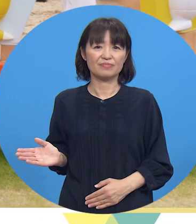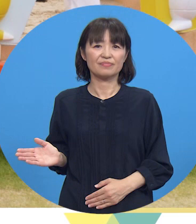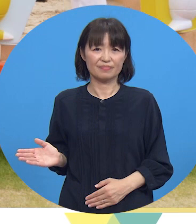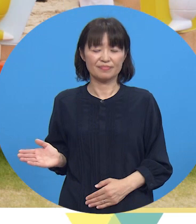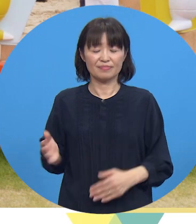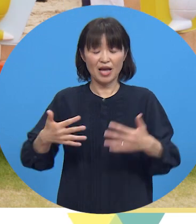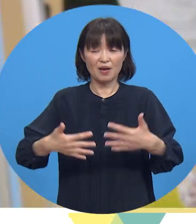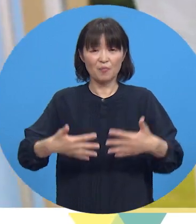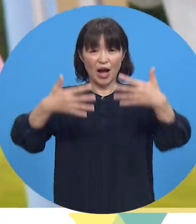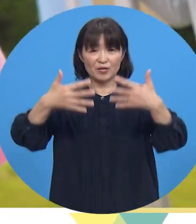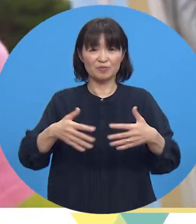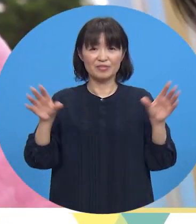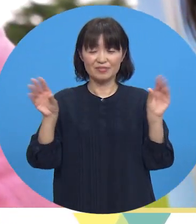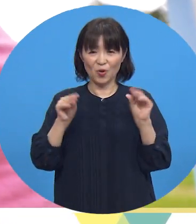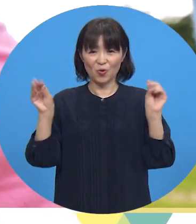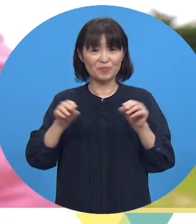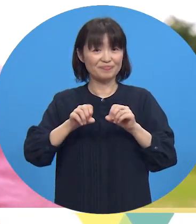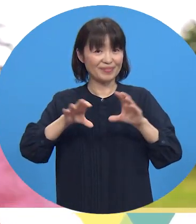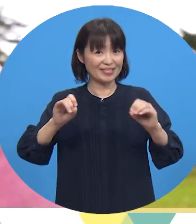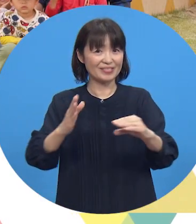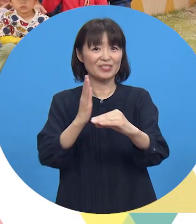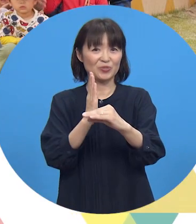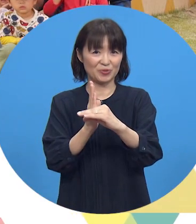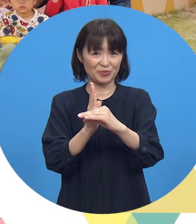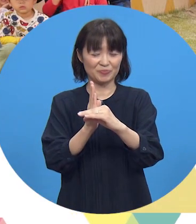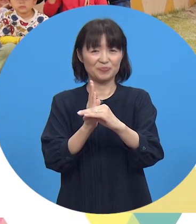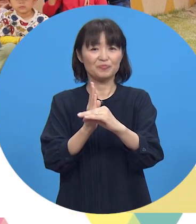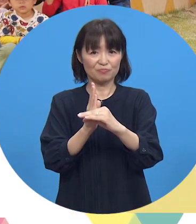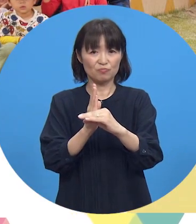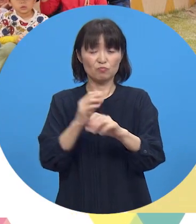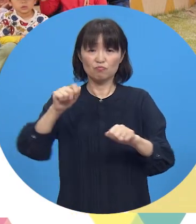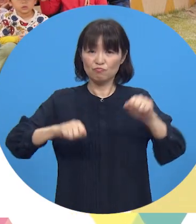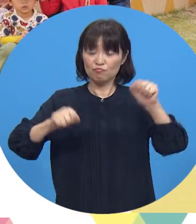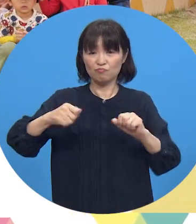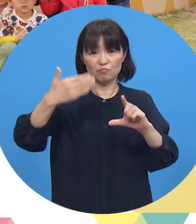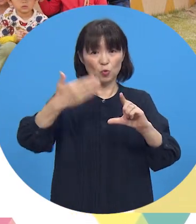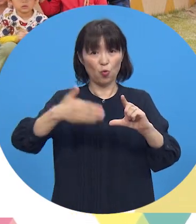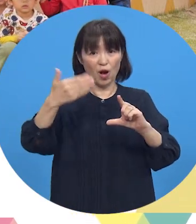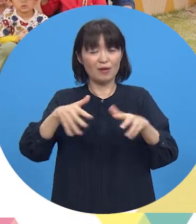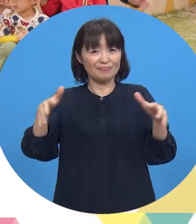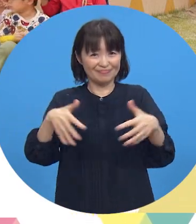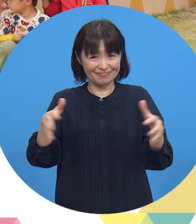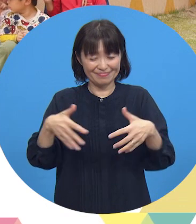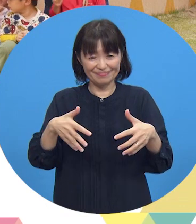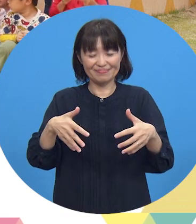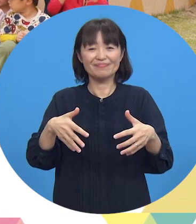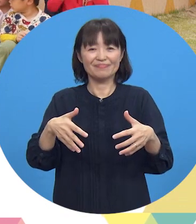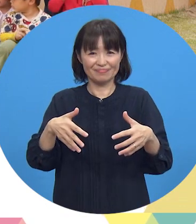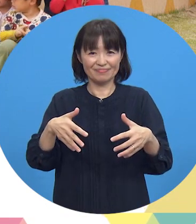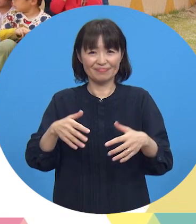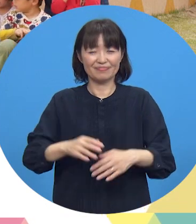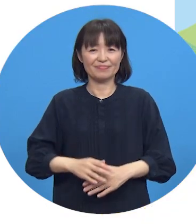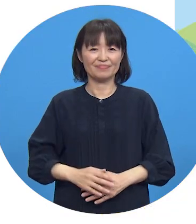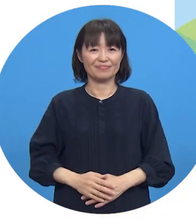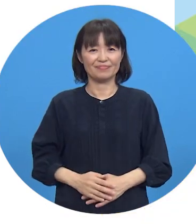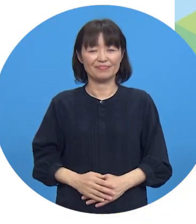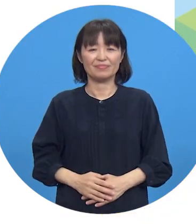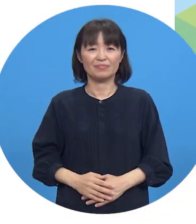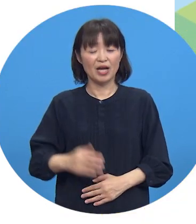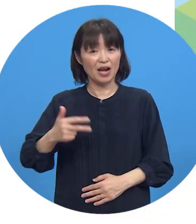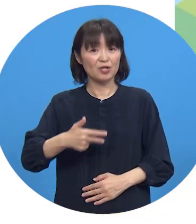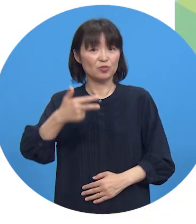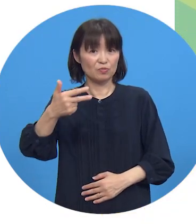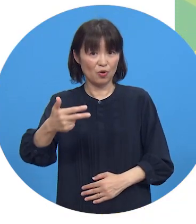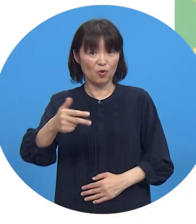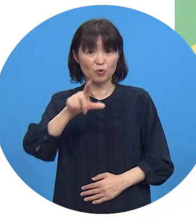でも番組情報を発信中。気になるポーズ動画も募集しています。来